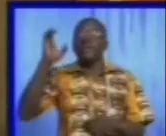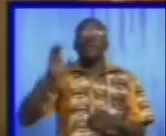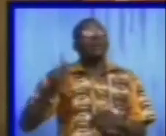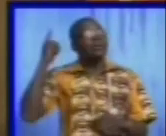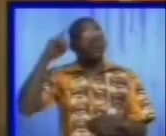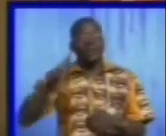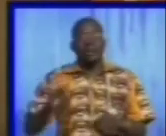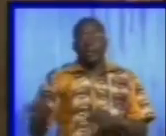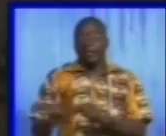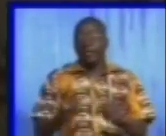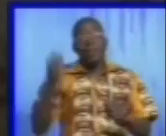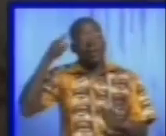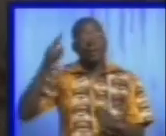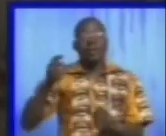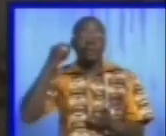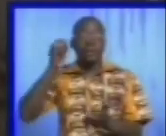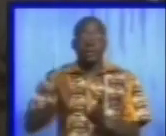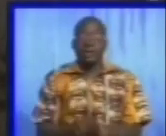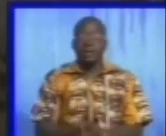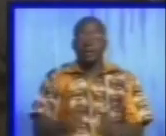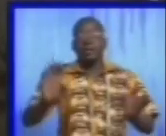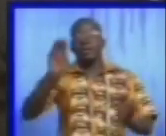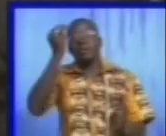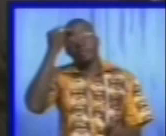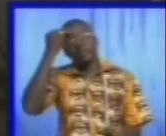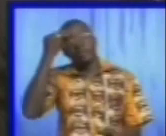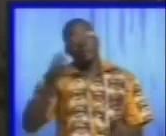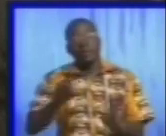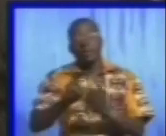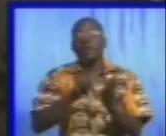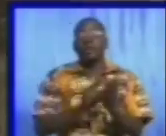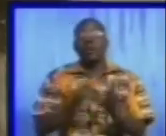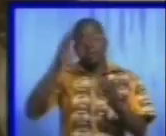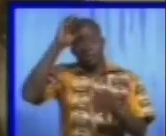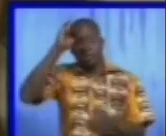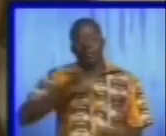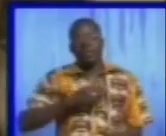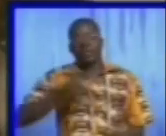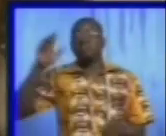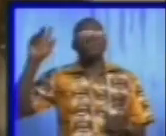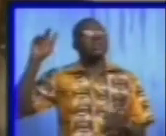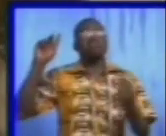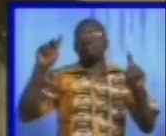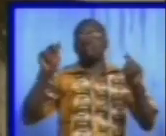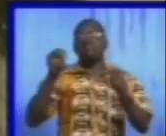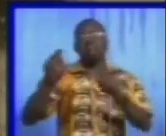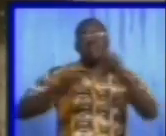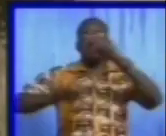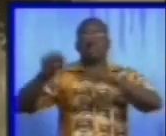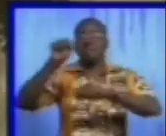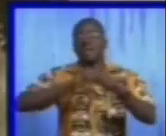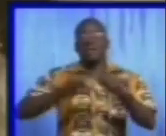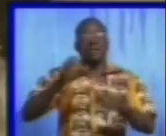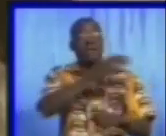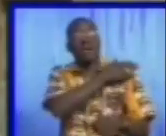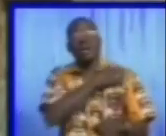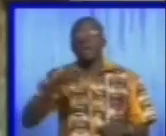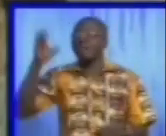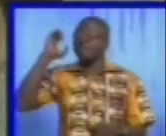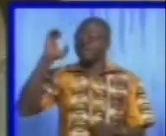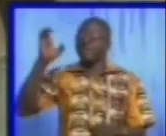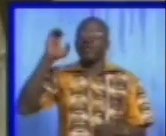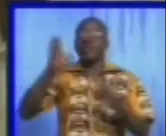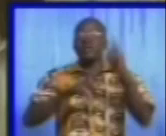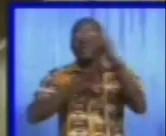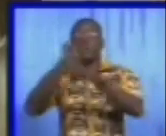par le secrétaire général du ministère des Droits humains et de la promotion civique. Des théâtres forums aux jeux radiophoniques, en passant par les conférences publiques, les jeunes ont